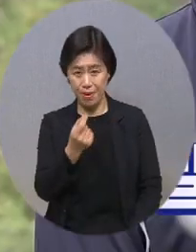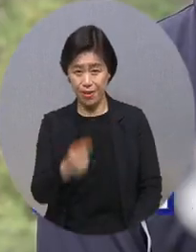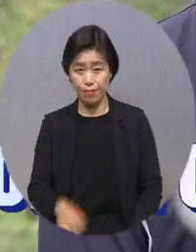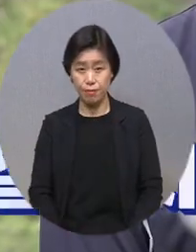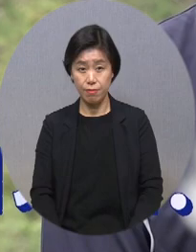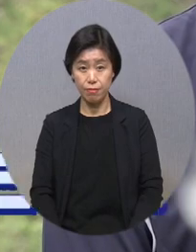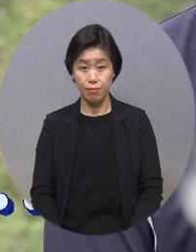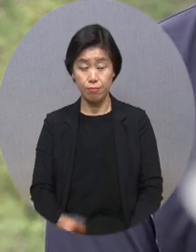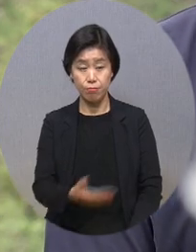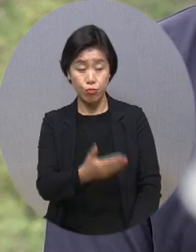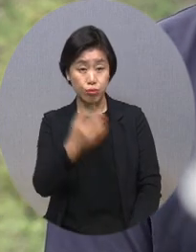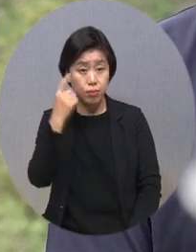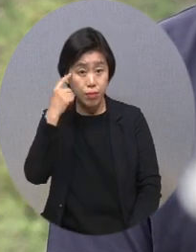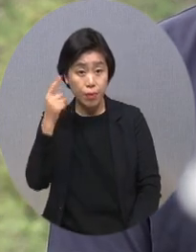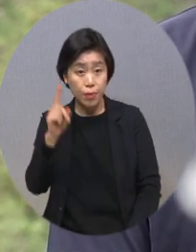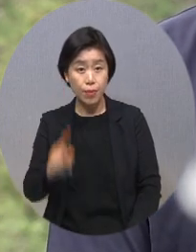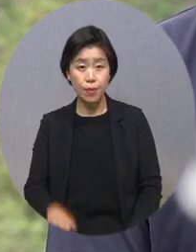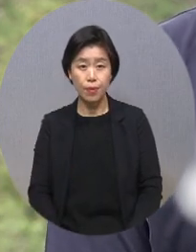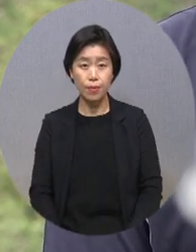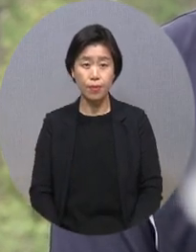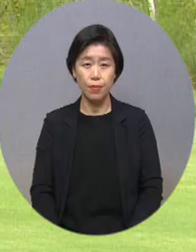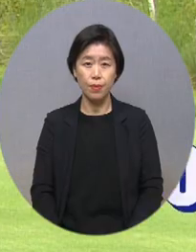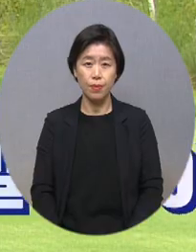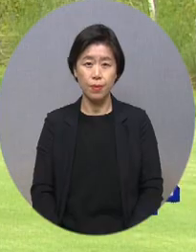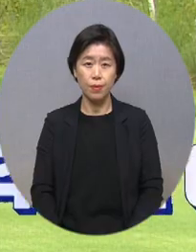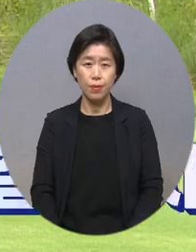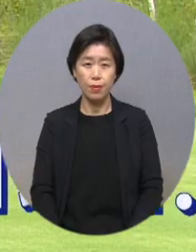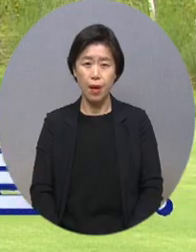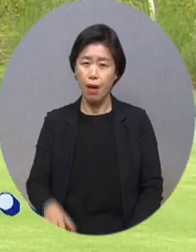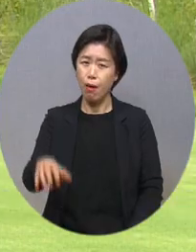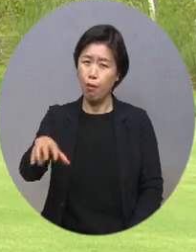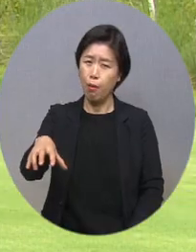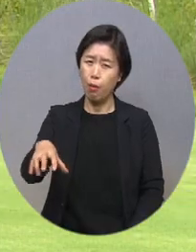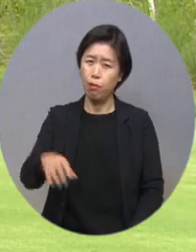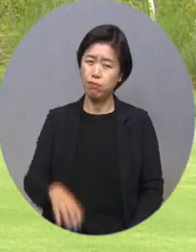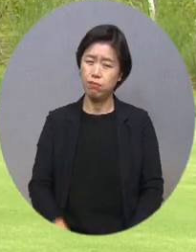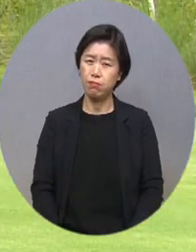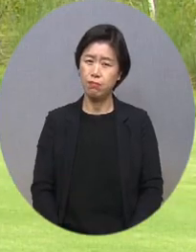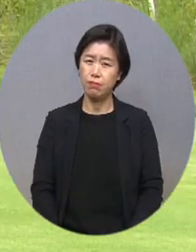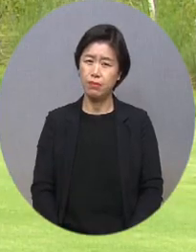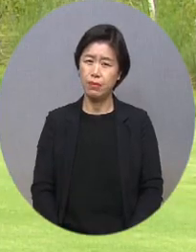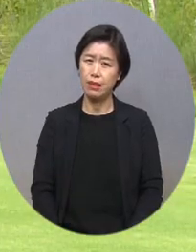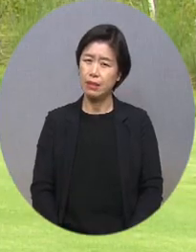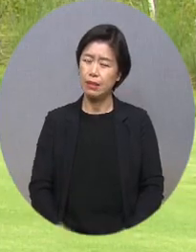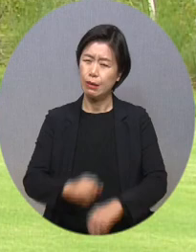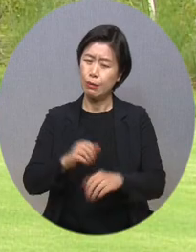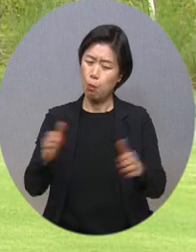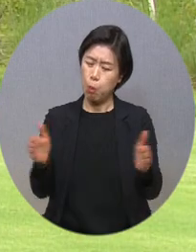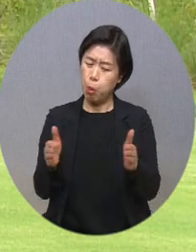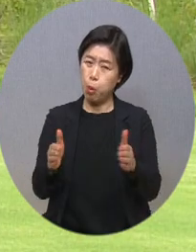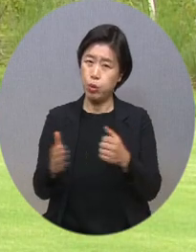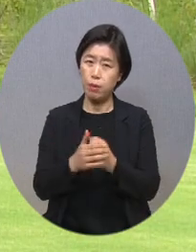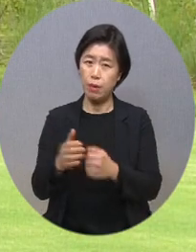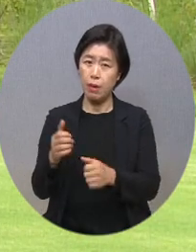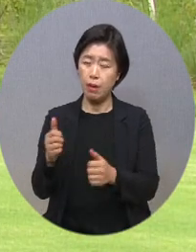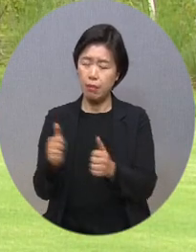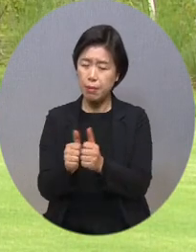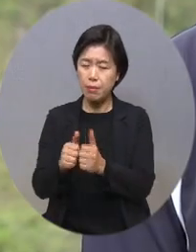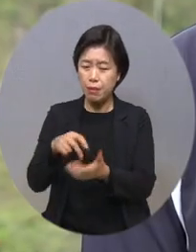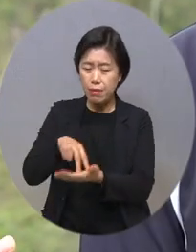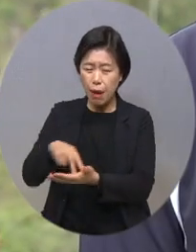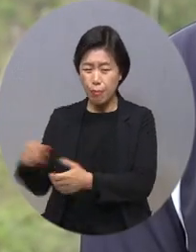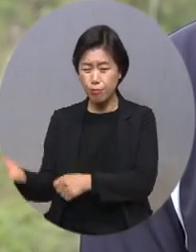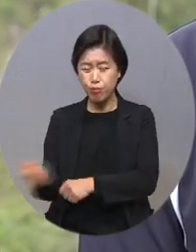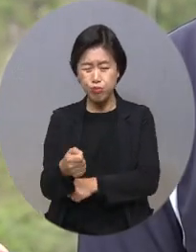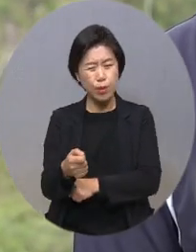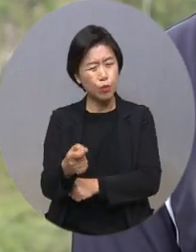없어? 아까 클럽하우스에서 잠깐 보니까 너무 좀 좁고 맞아. 남자가 치기에는 좀 어려울 것 같은 좀 그런 느낌이 있는데 뭐 그래도